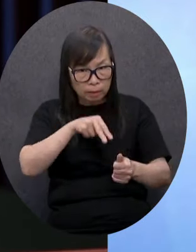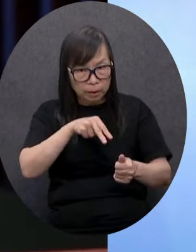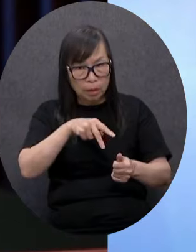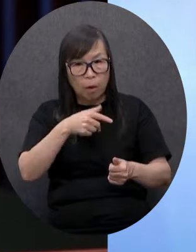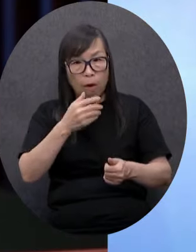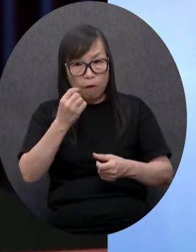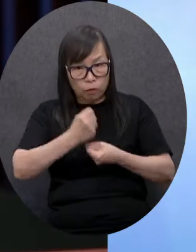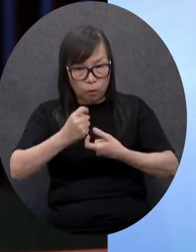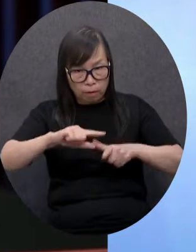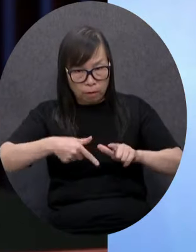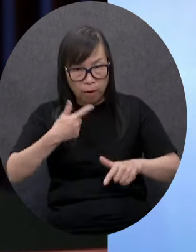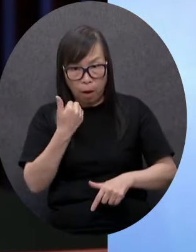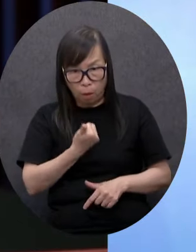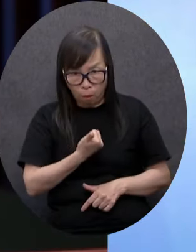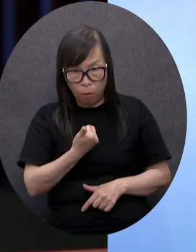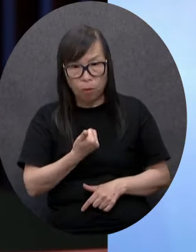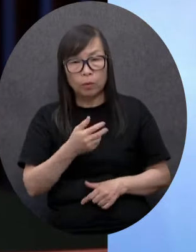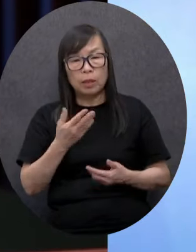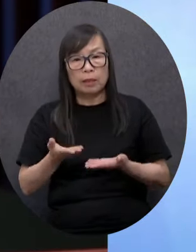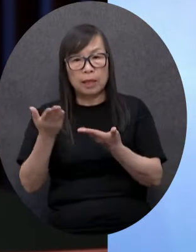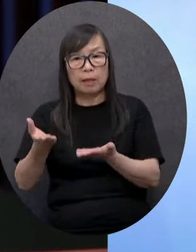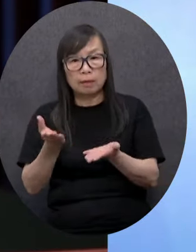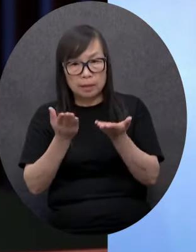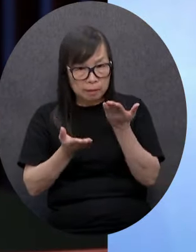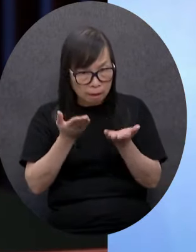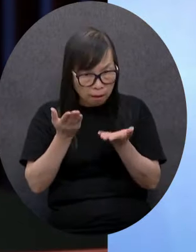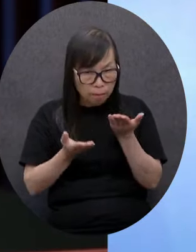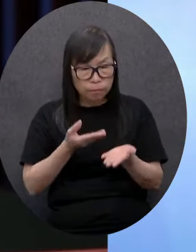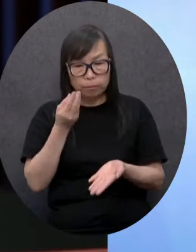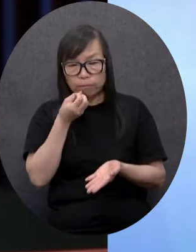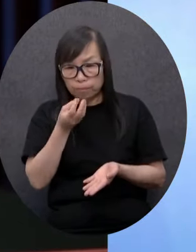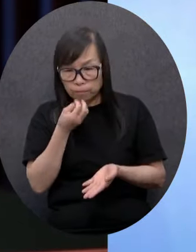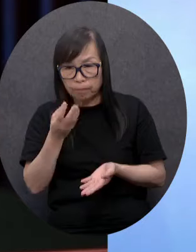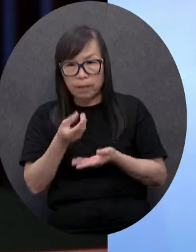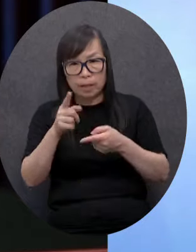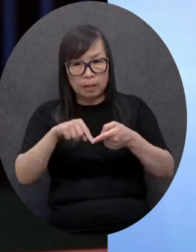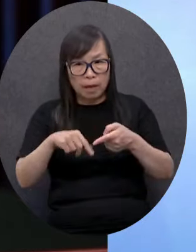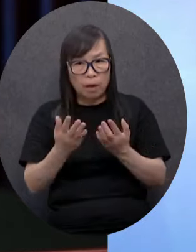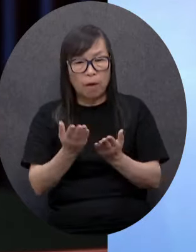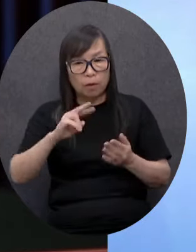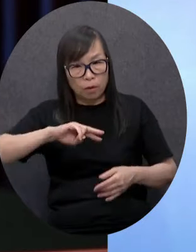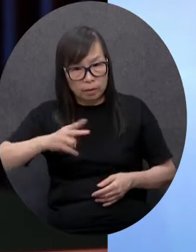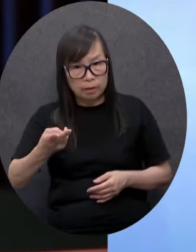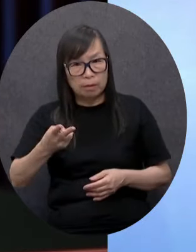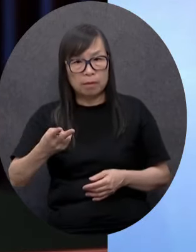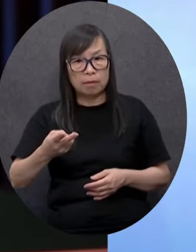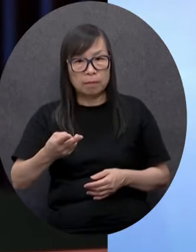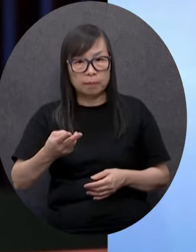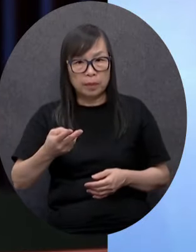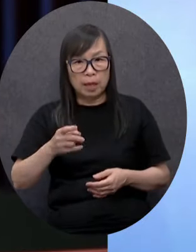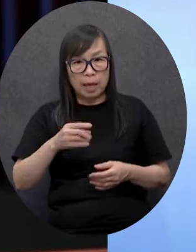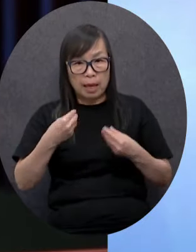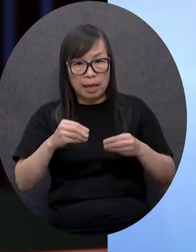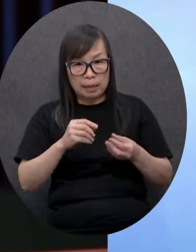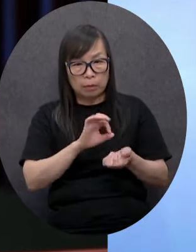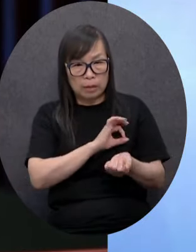一啲嘅良好做法，提供一啲參與嘅意見去俾大學呢係去改善，同埋呢就係教資